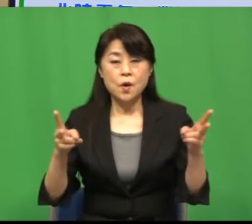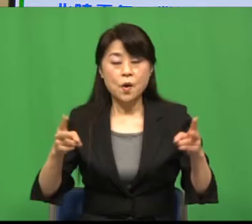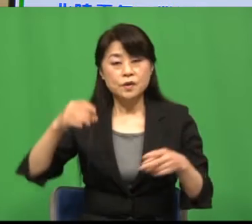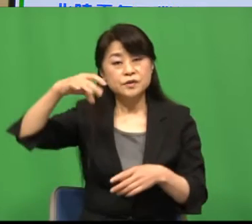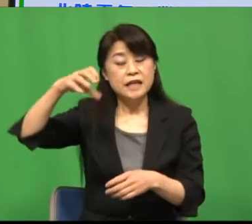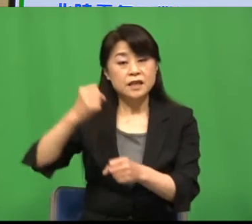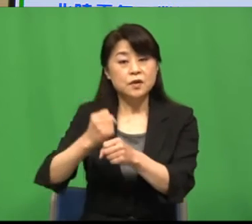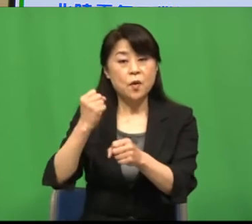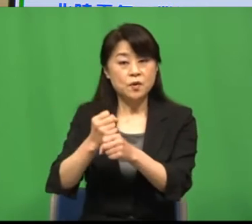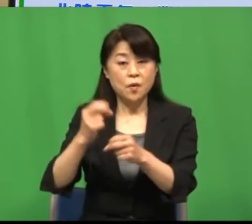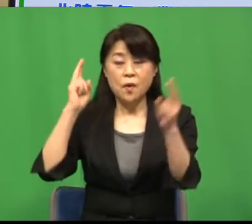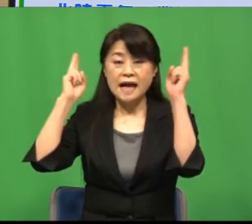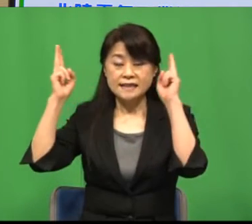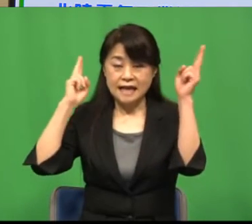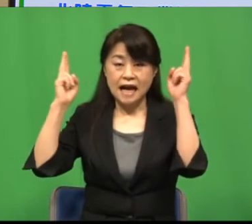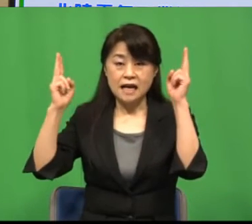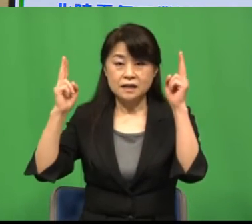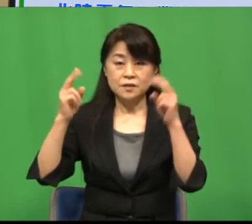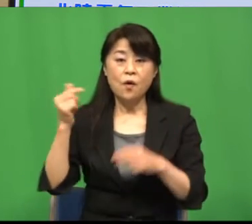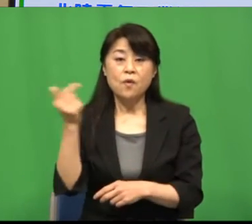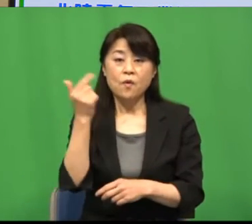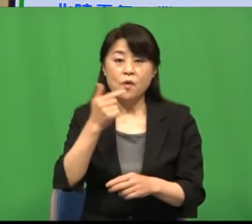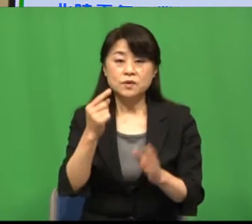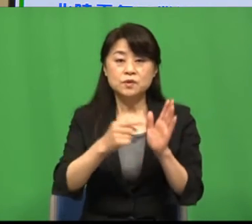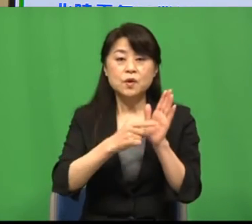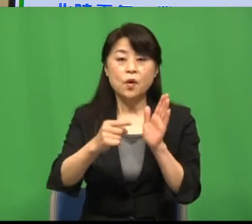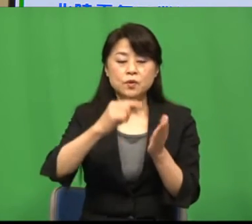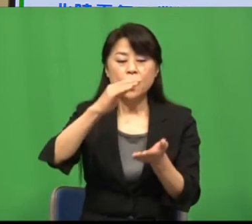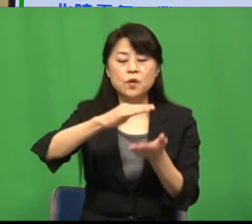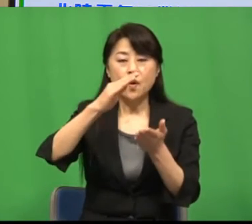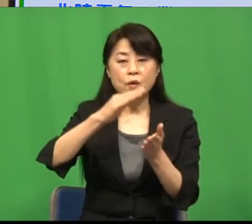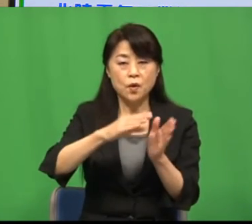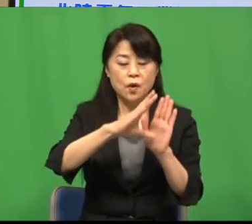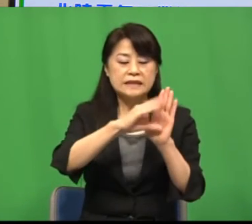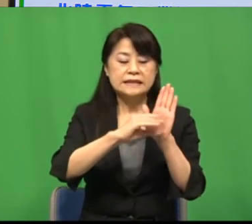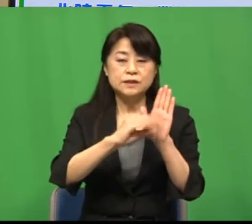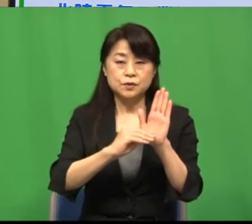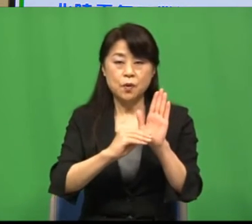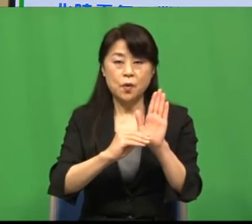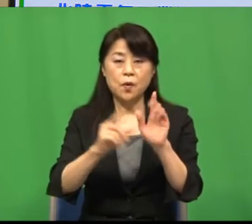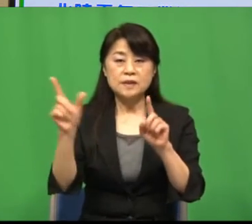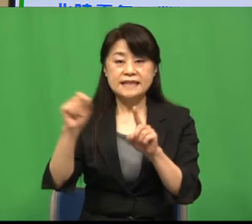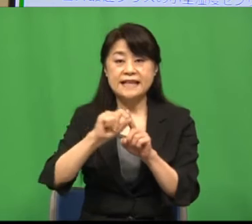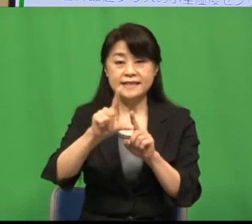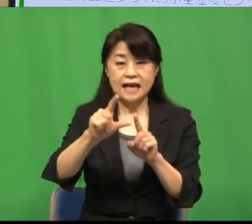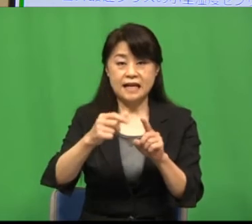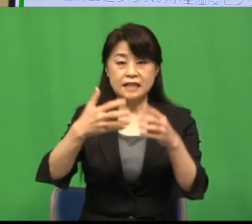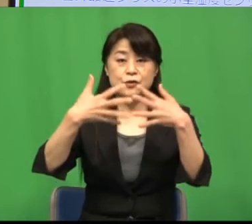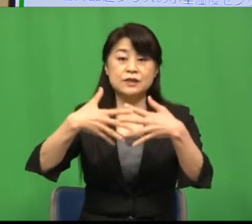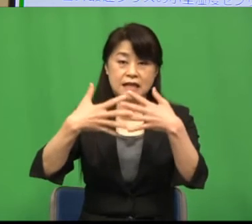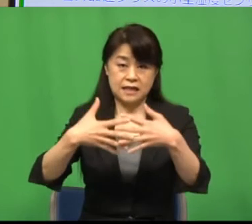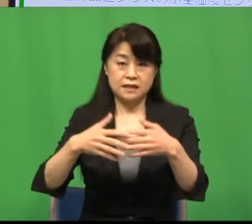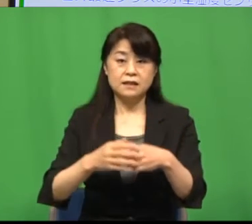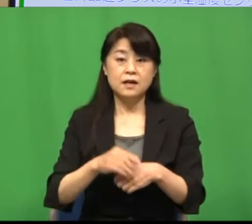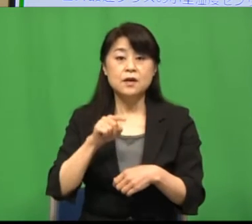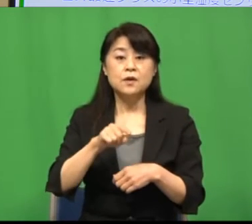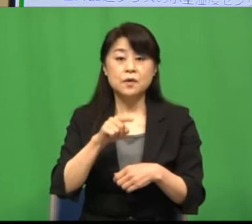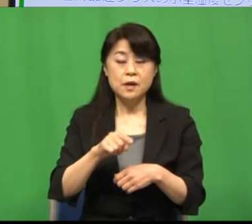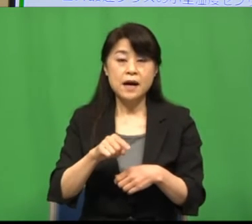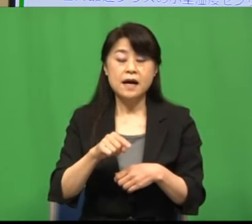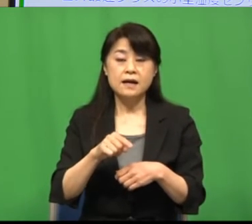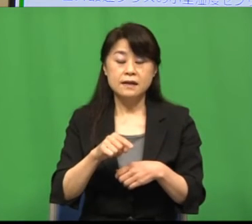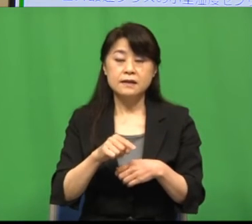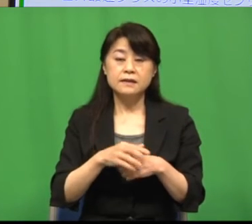社の高速応答容量式湿度センサーです。北陸電気工業さんで